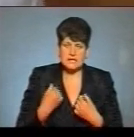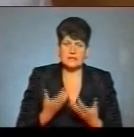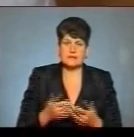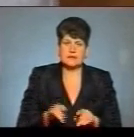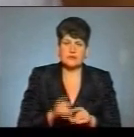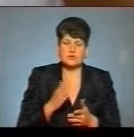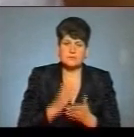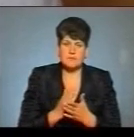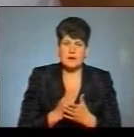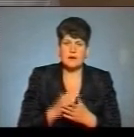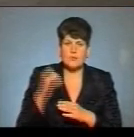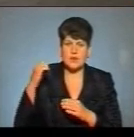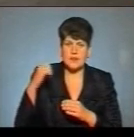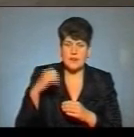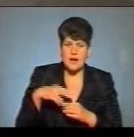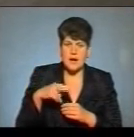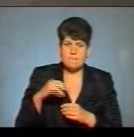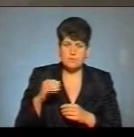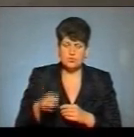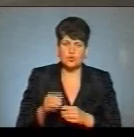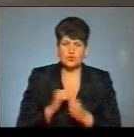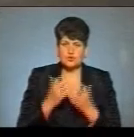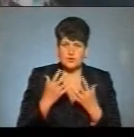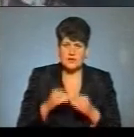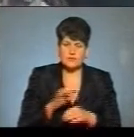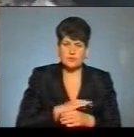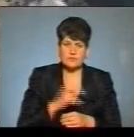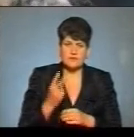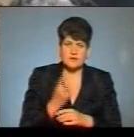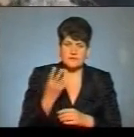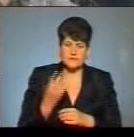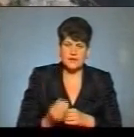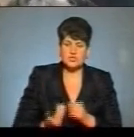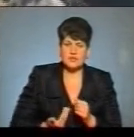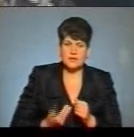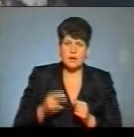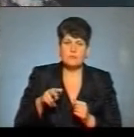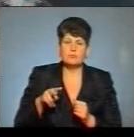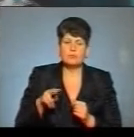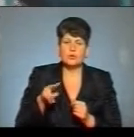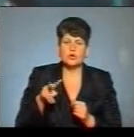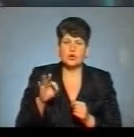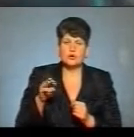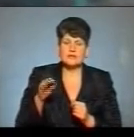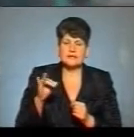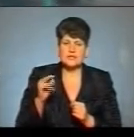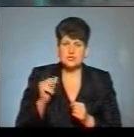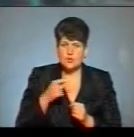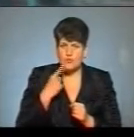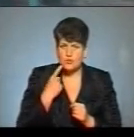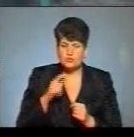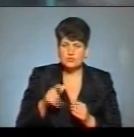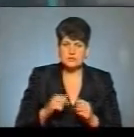маємо бактерицидну лампу, щодня користуємося, двічі на день. Жителька Плотичі Софія Кузьма розповідає, що у селі під час карантину